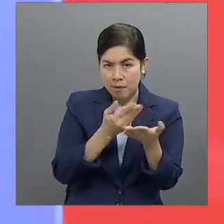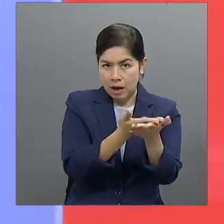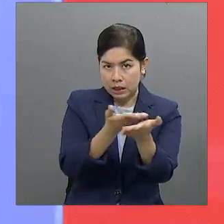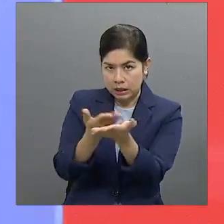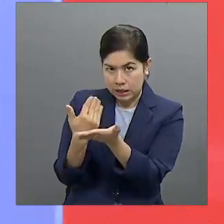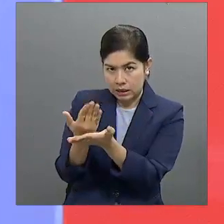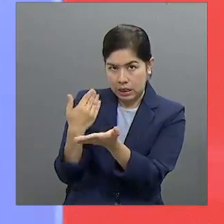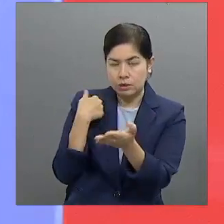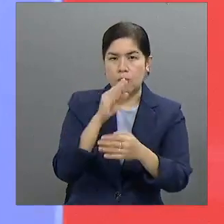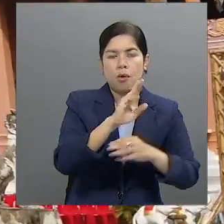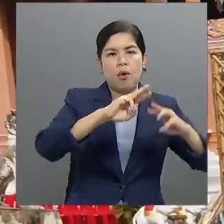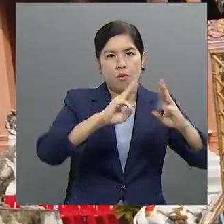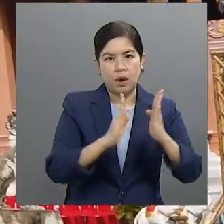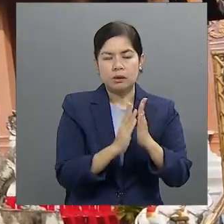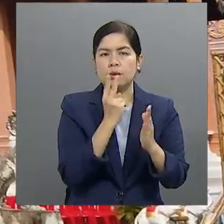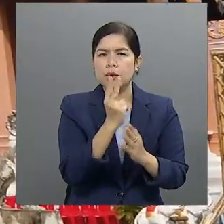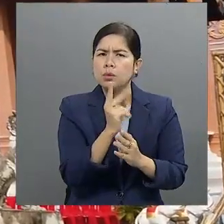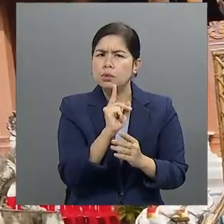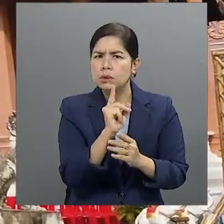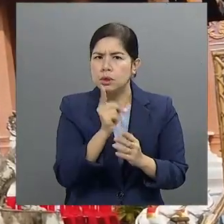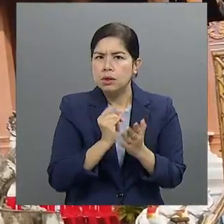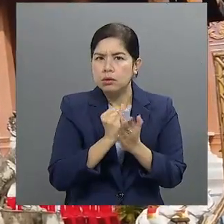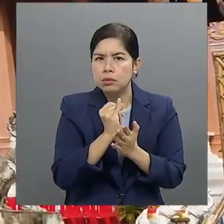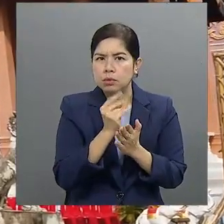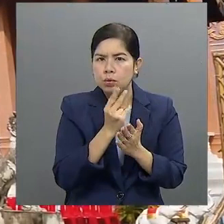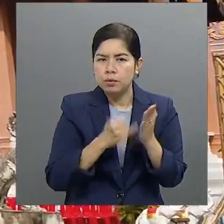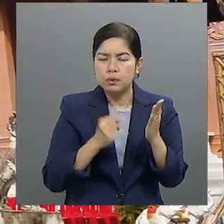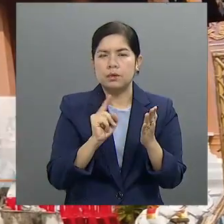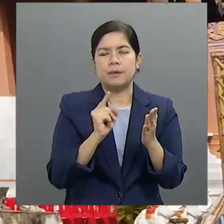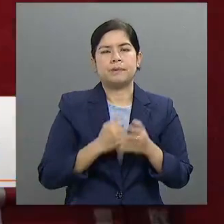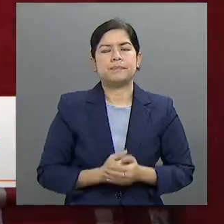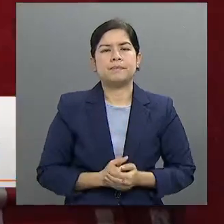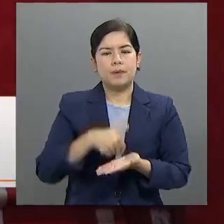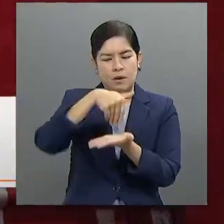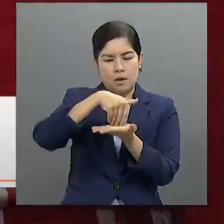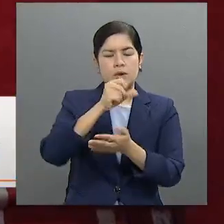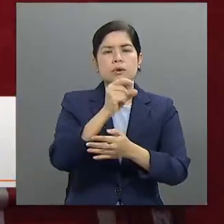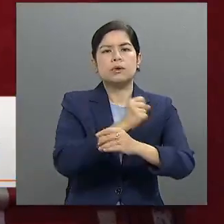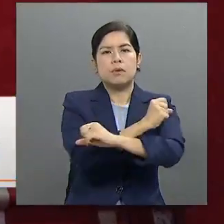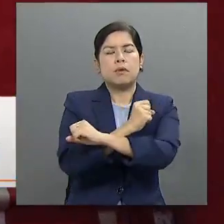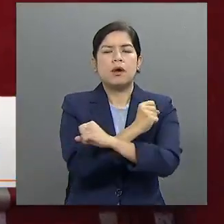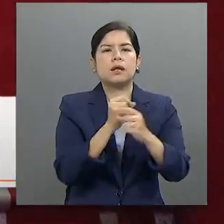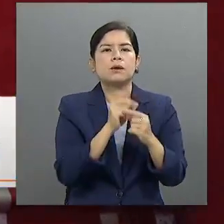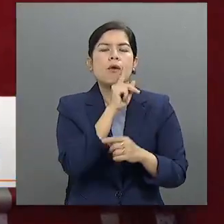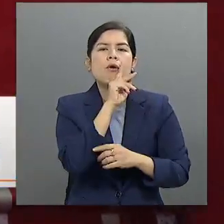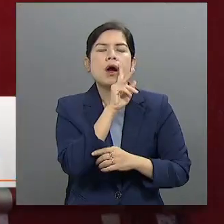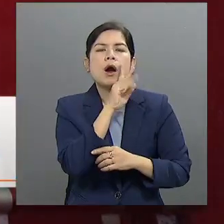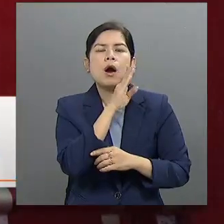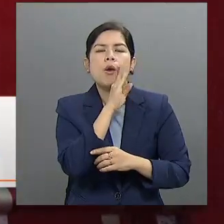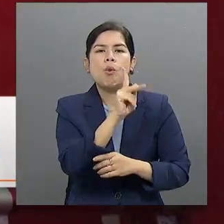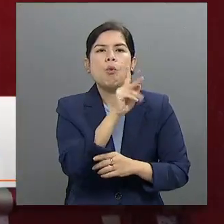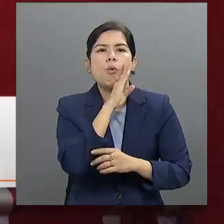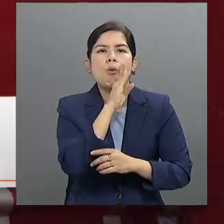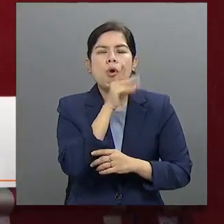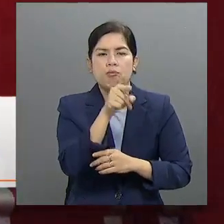ไรไปตรวจสอบพร้อมกันหน่อยครับศูนย์ต่อต้านข่าวปลอมมีการเผยแพร่ข้อมูลนะครับกรณีมีผู้โพสต์ข้อความ